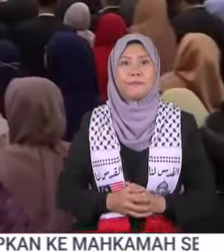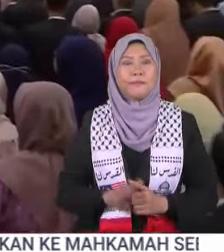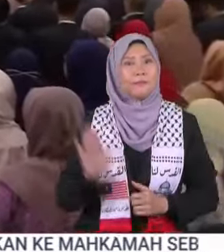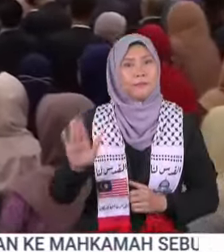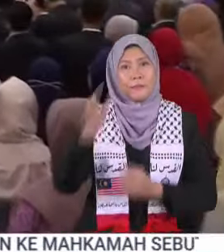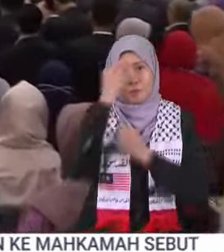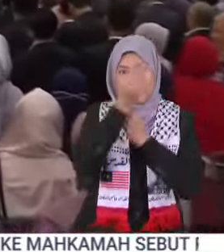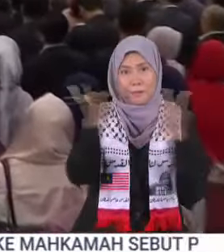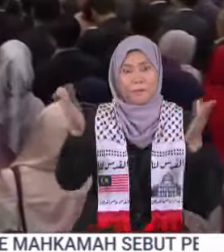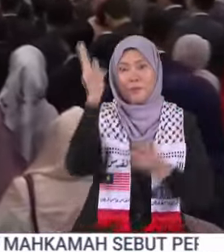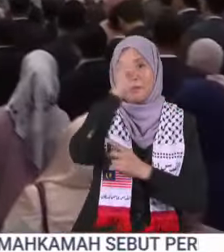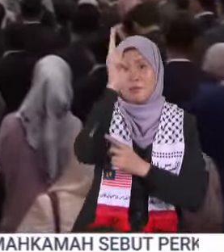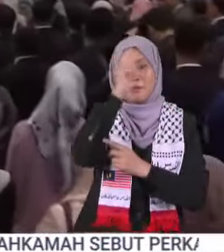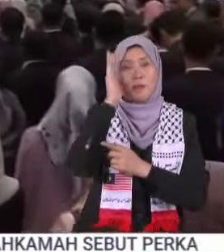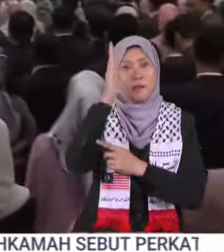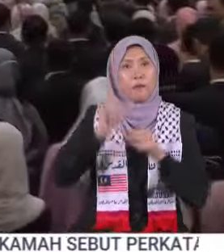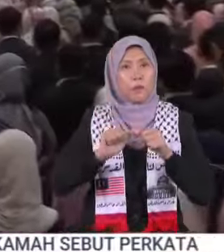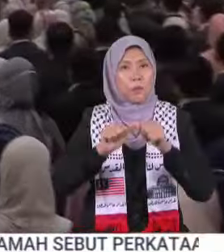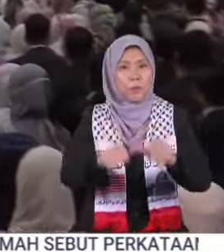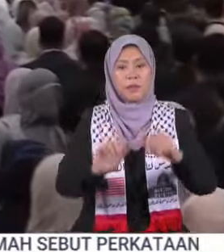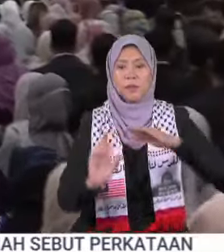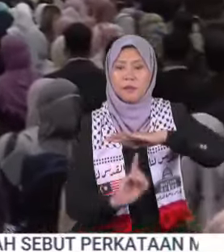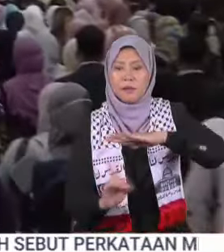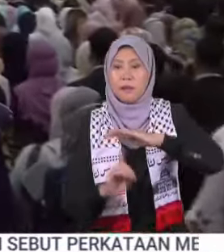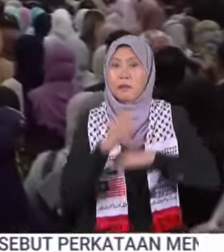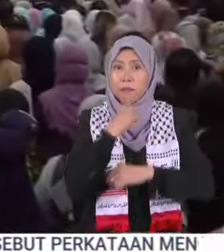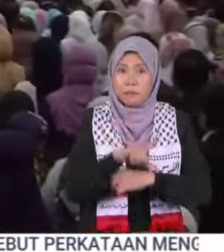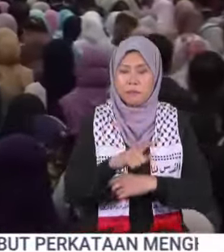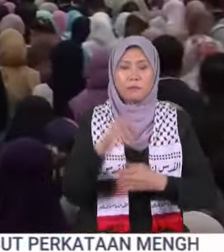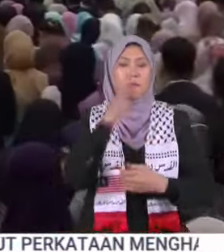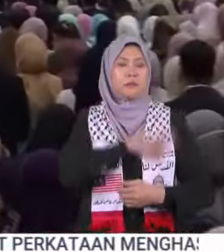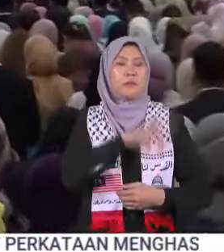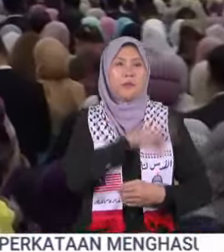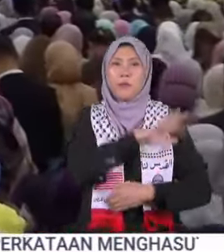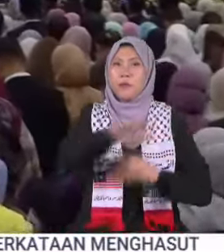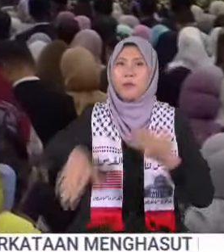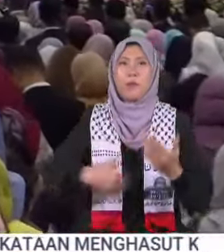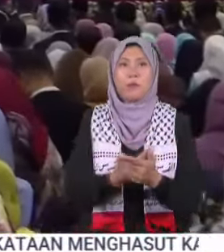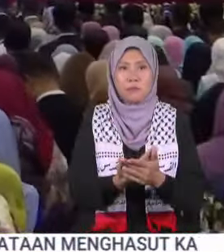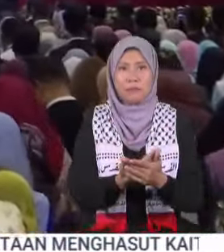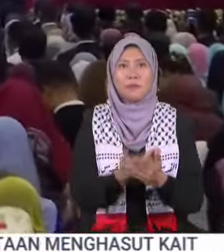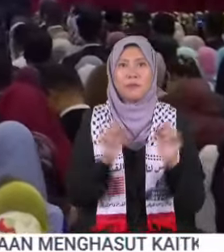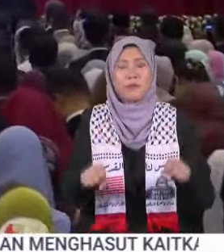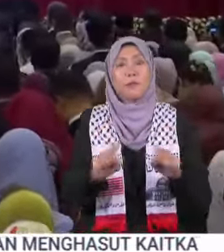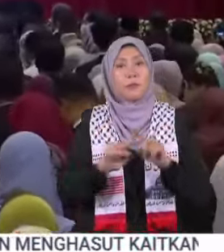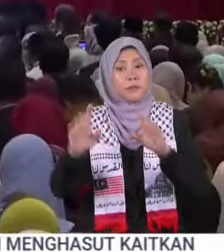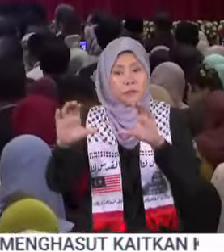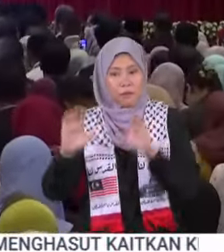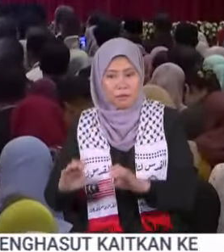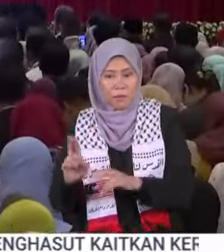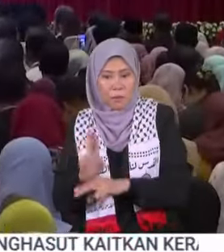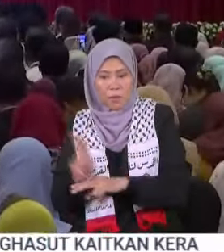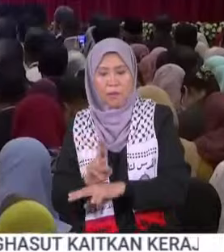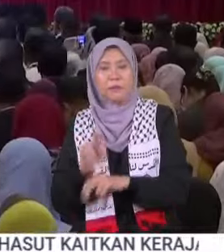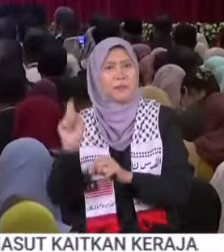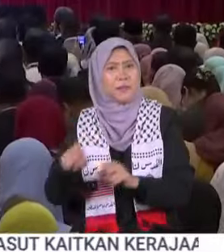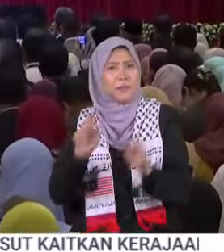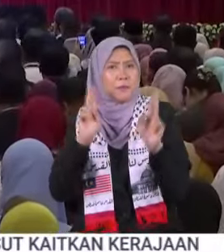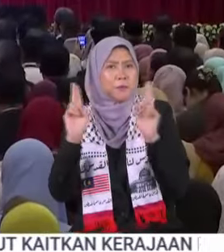beliau turut memaklumkan kerajaan akan meneruskan dasar lama yang memberi manfaat kepada semua bagaimanapun pendekatan yang digunakan